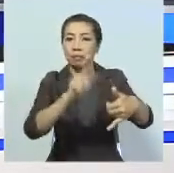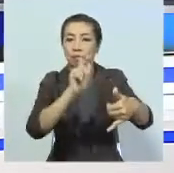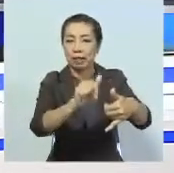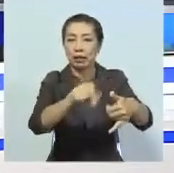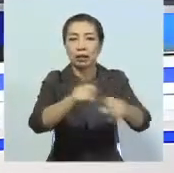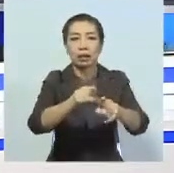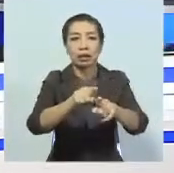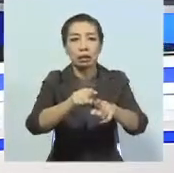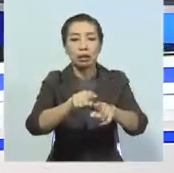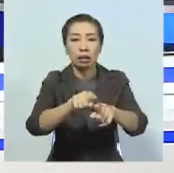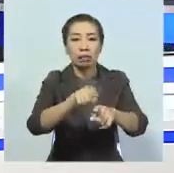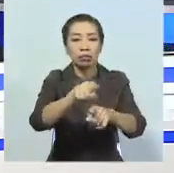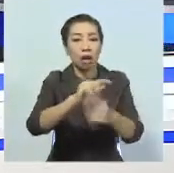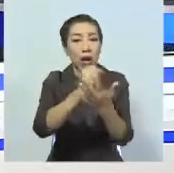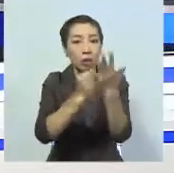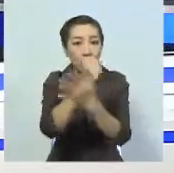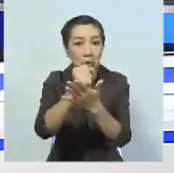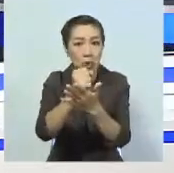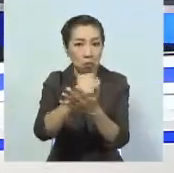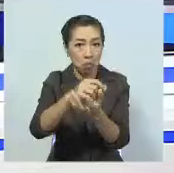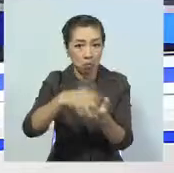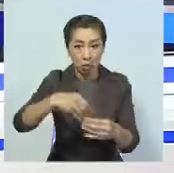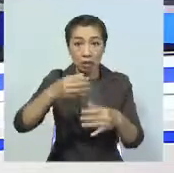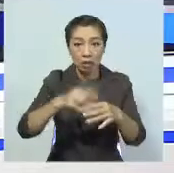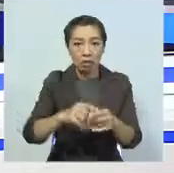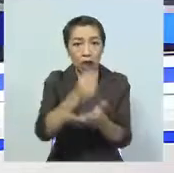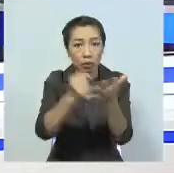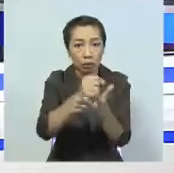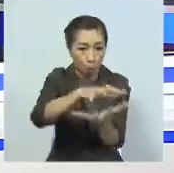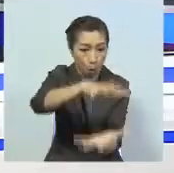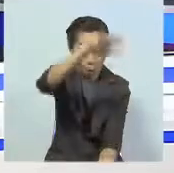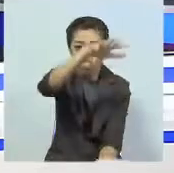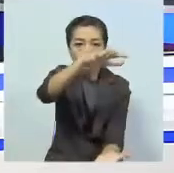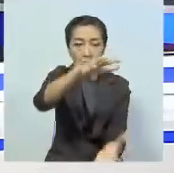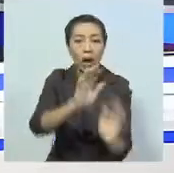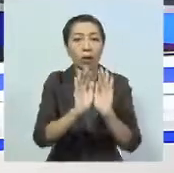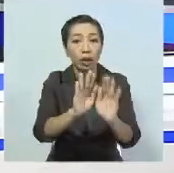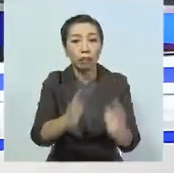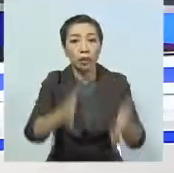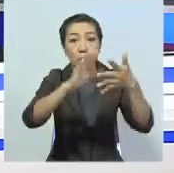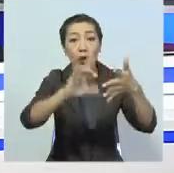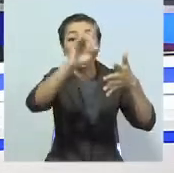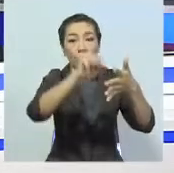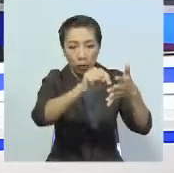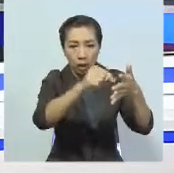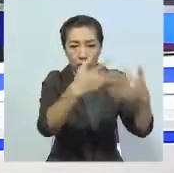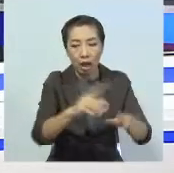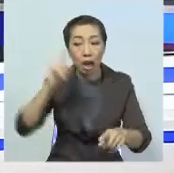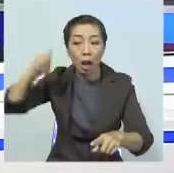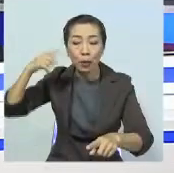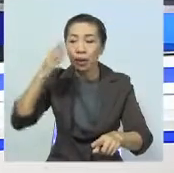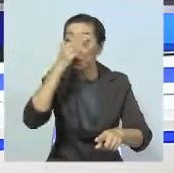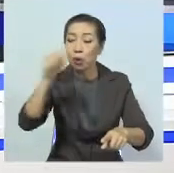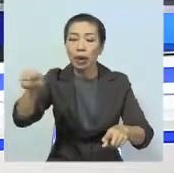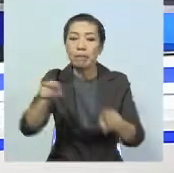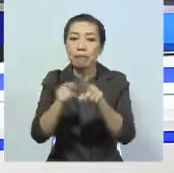ที่เป็นเครือข่ายจริงๆเนี่ยเอานำยาเสพติดเป็นกระสอบกระสอบเลยนะไปเก็บเอาไว้ในคอนโดแห่งหนึ่งจากนั้นก็ให้สาวๆสวยๆทำหน้า